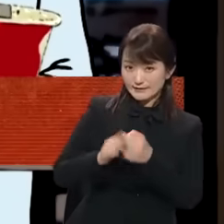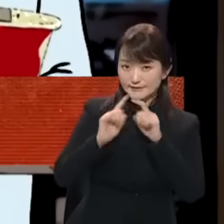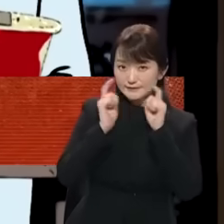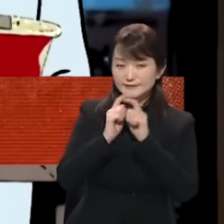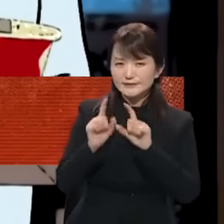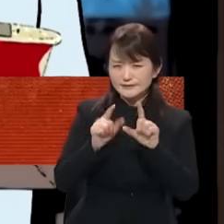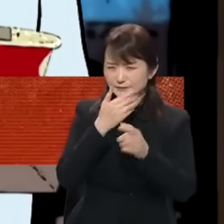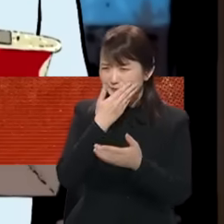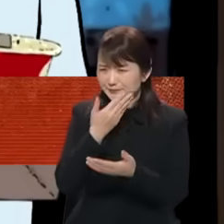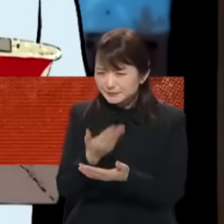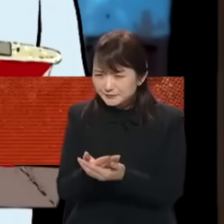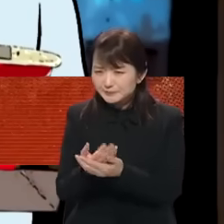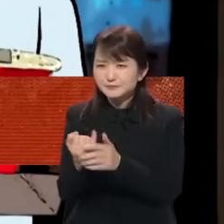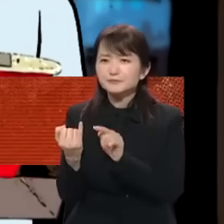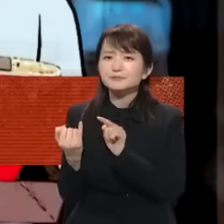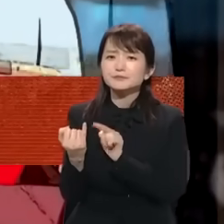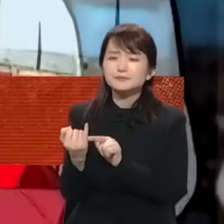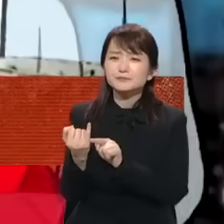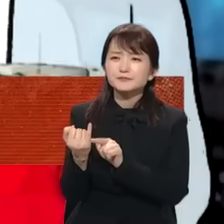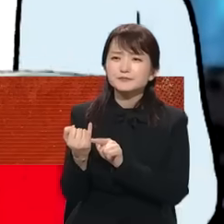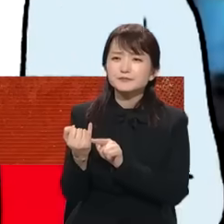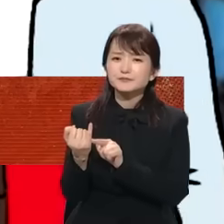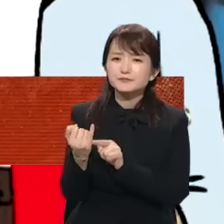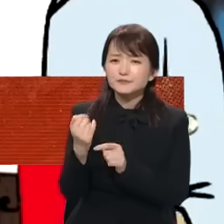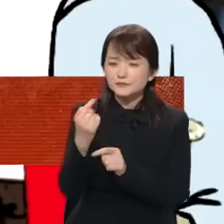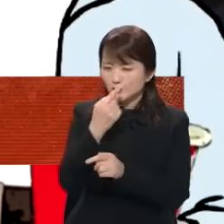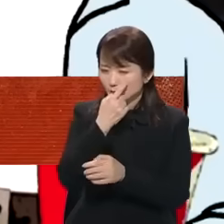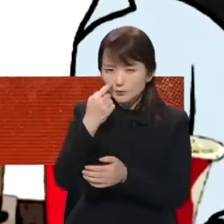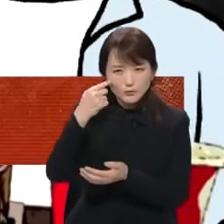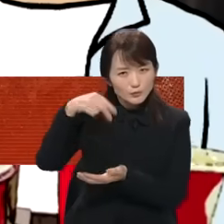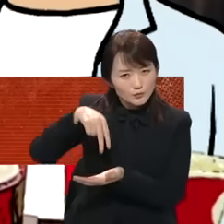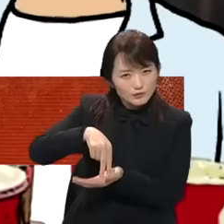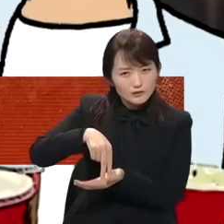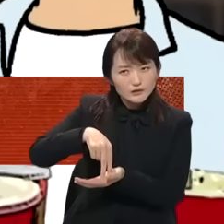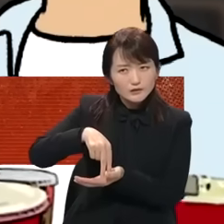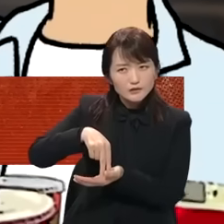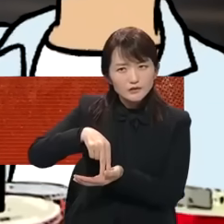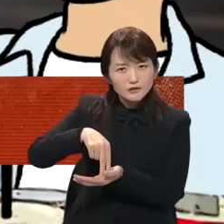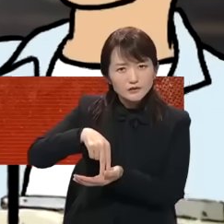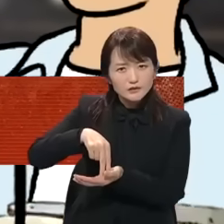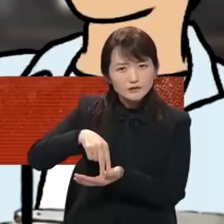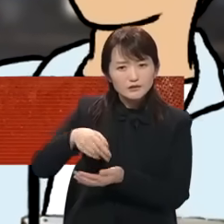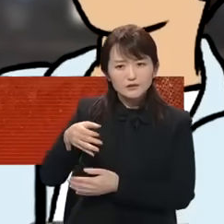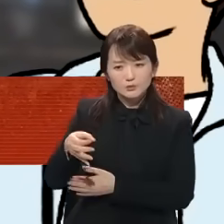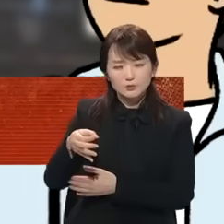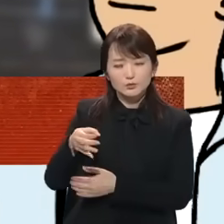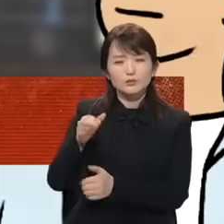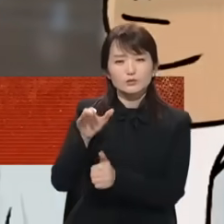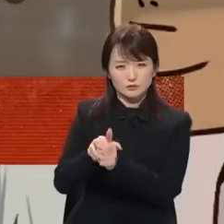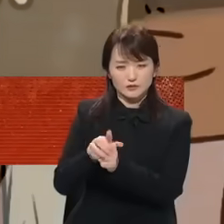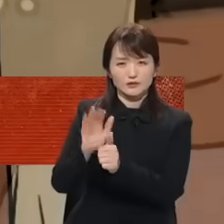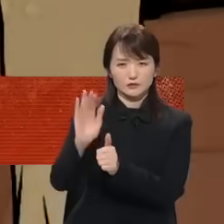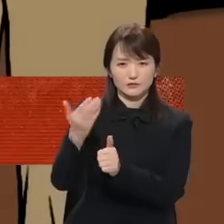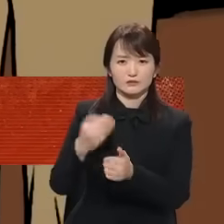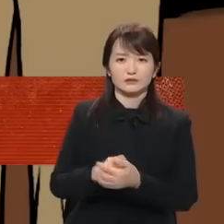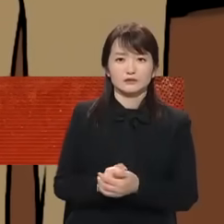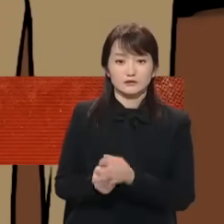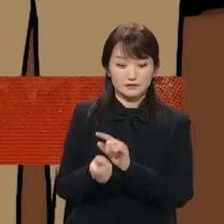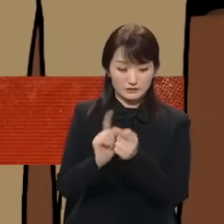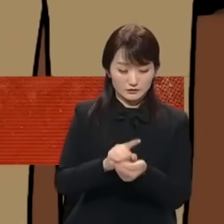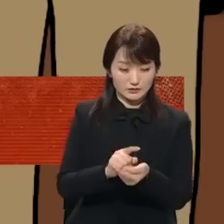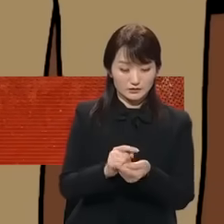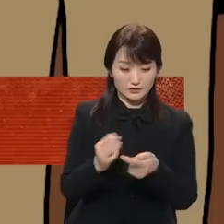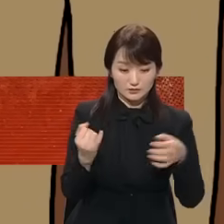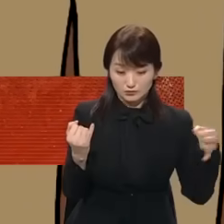때문에이 사람이 내가 사생활을 보증한다는 증명으로 보증금 조를 좀 맡겨야 된다는 겁니다 대신에 돈을